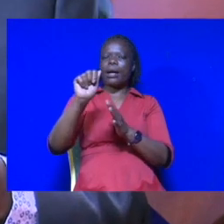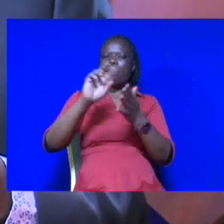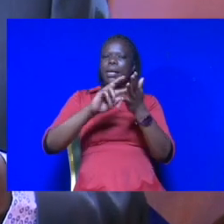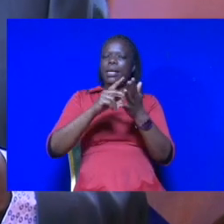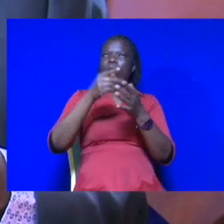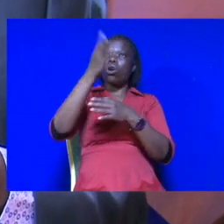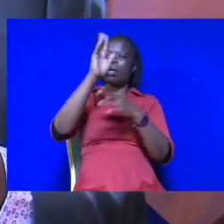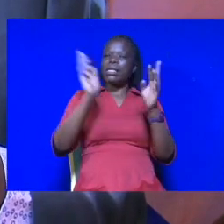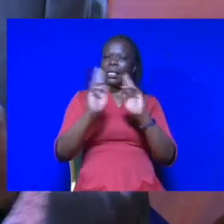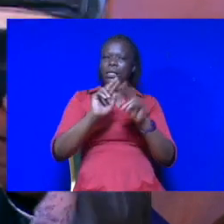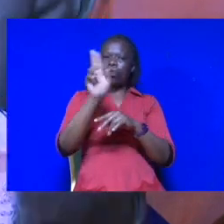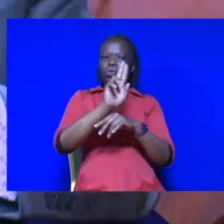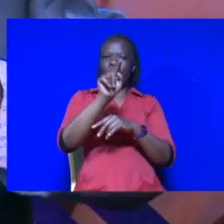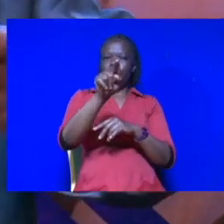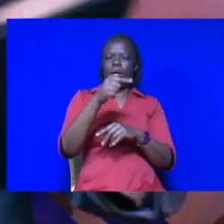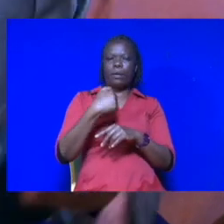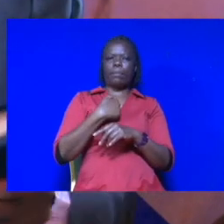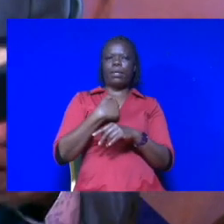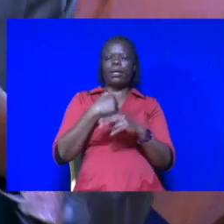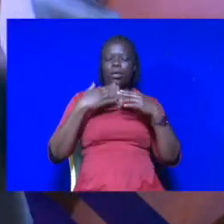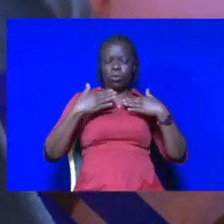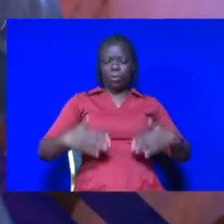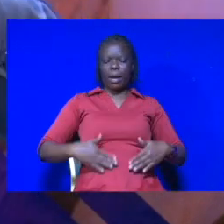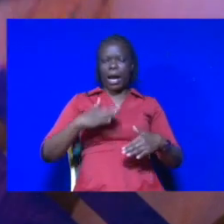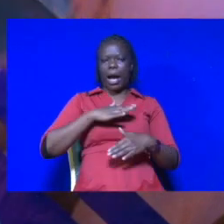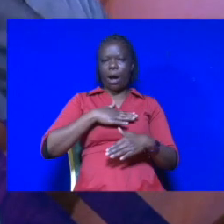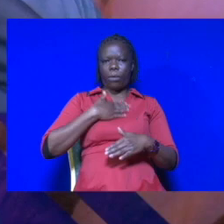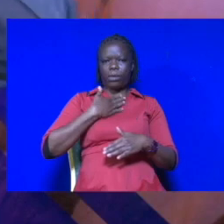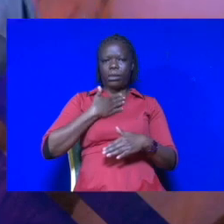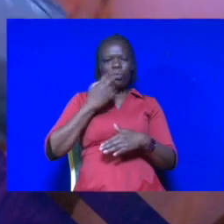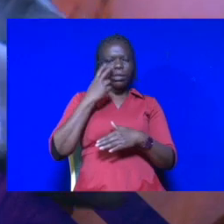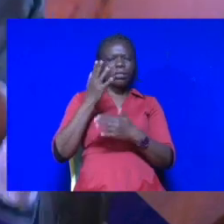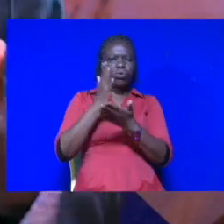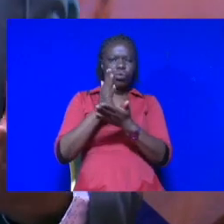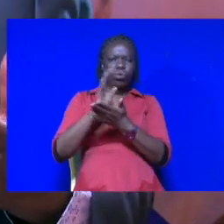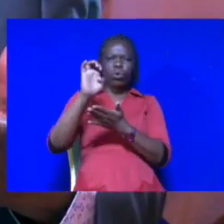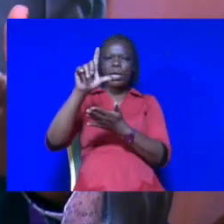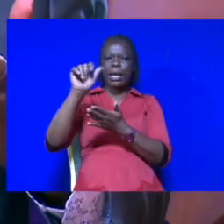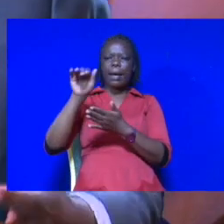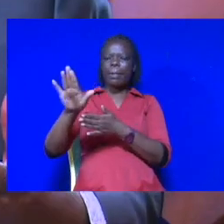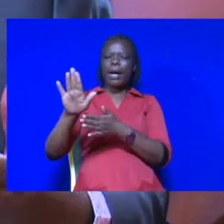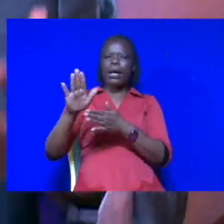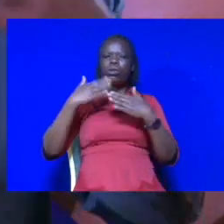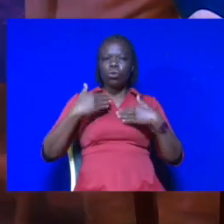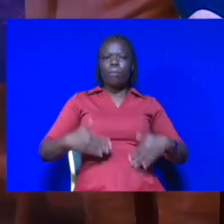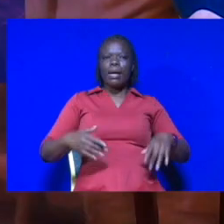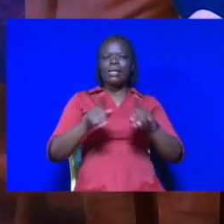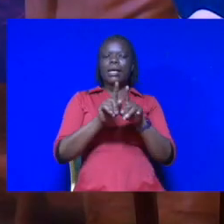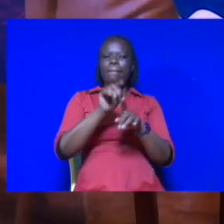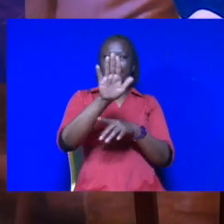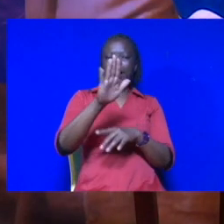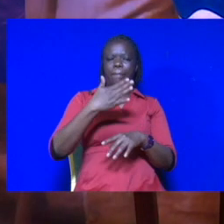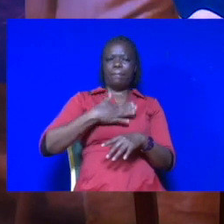wewe na mimi. Katika ubinadamu wetu, Elia tumeona kwamba alikuwa binadamu sawa na wewe na mimi. Mungu yuko